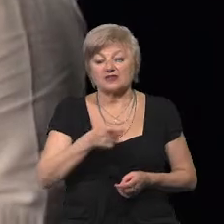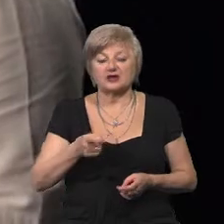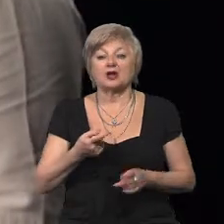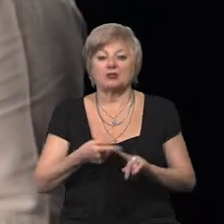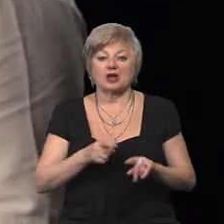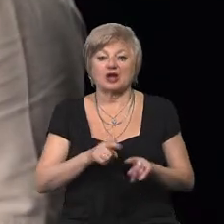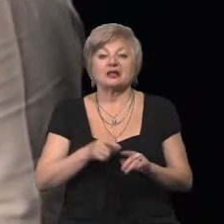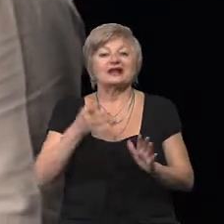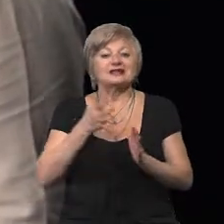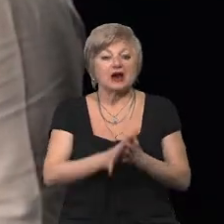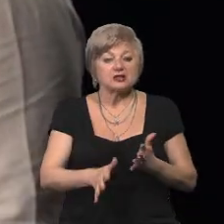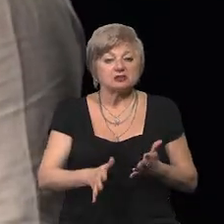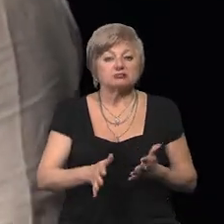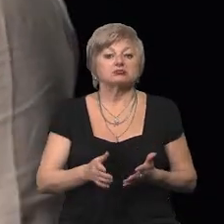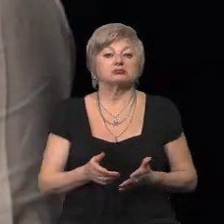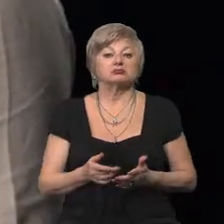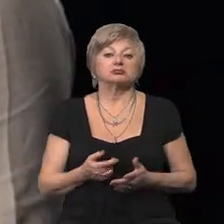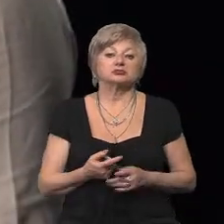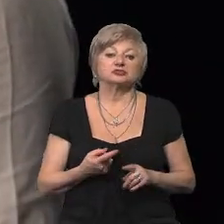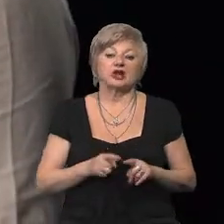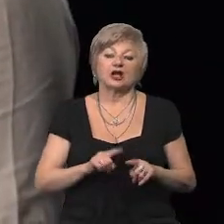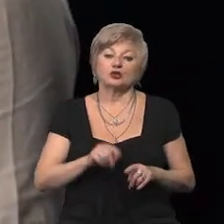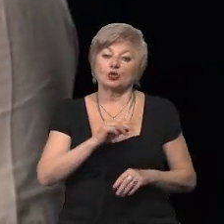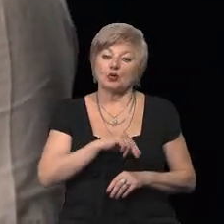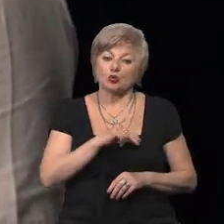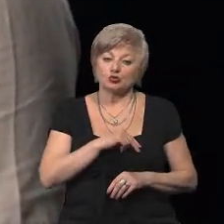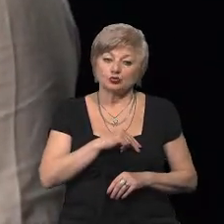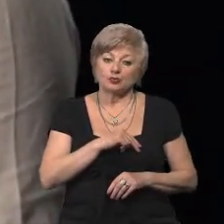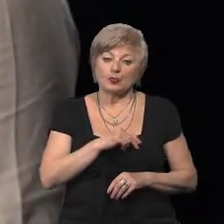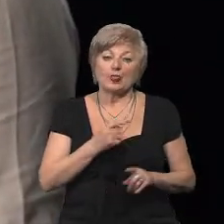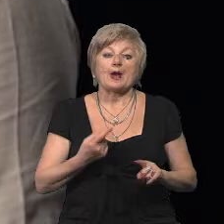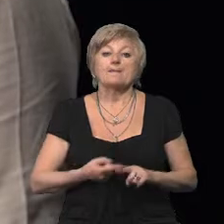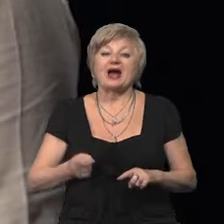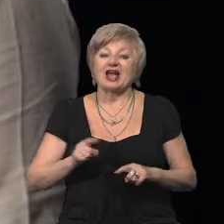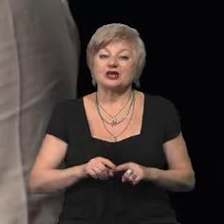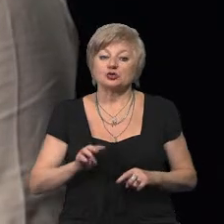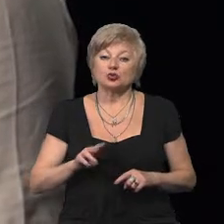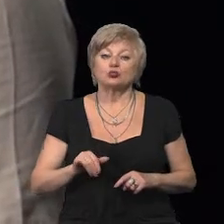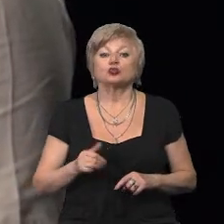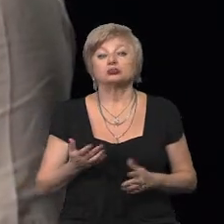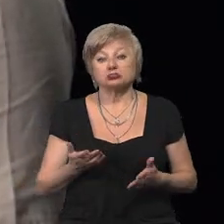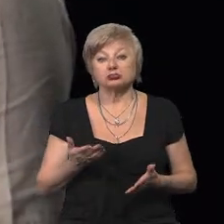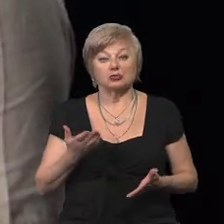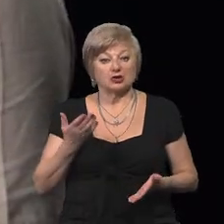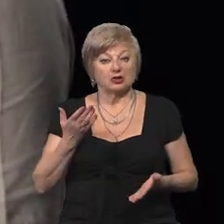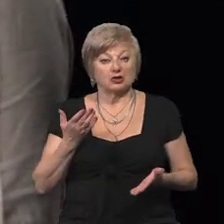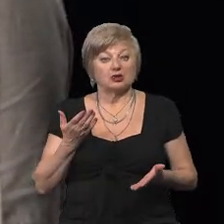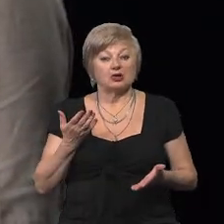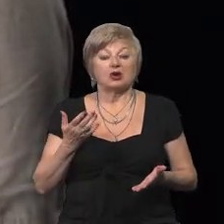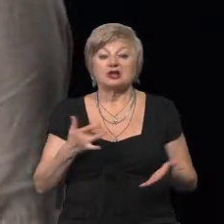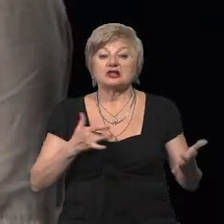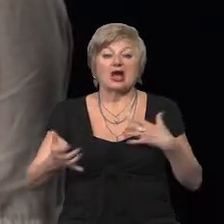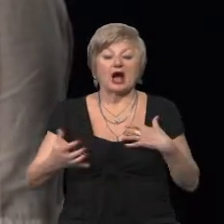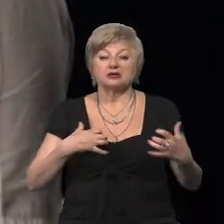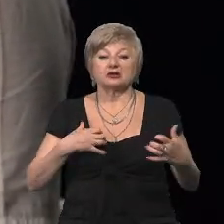такую студийную работу. Вот. Поэтому театром еще сложно называться, потому что